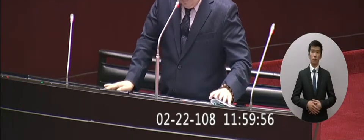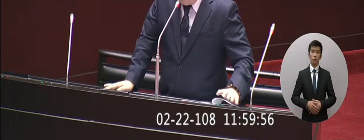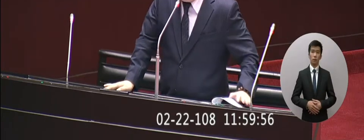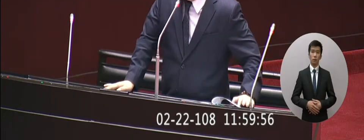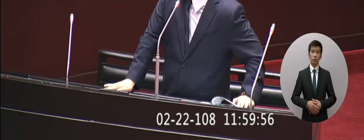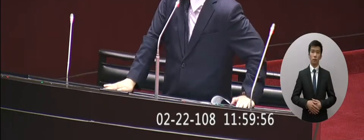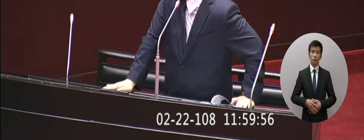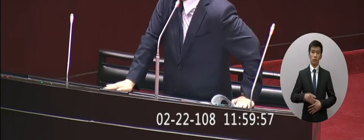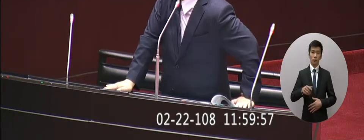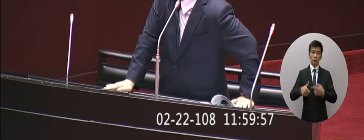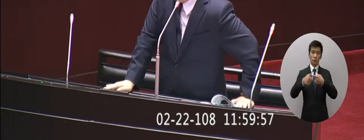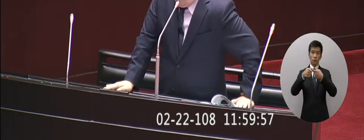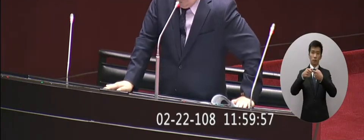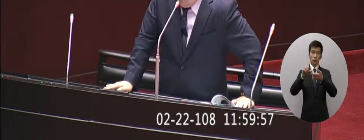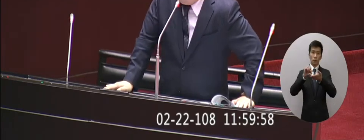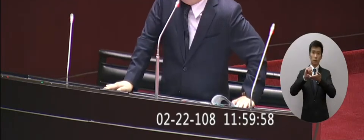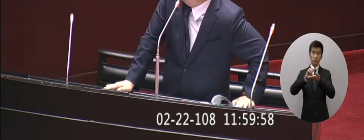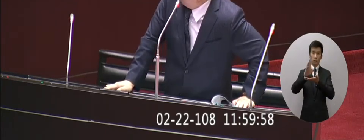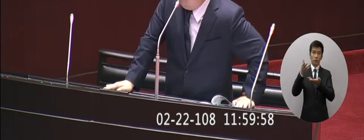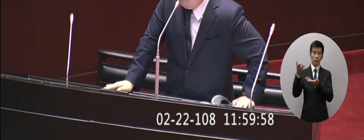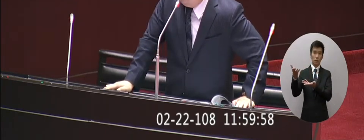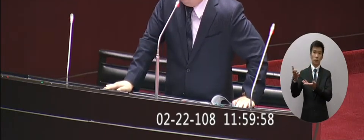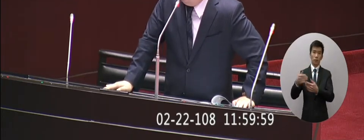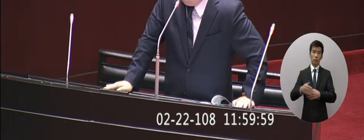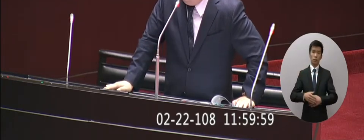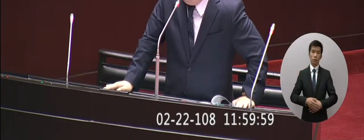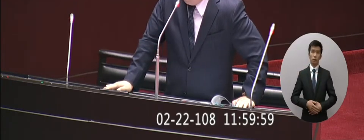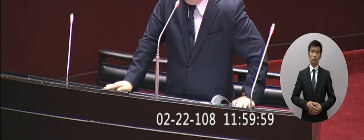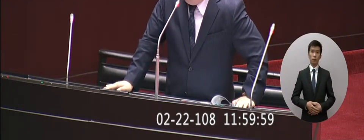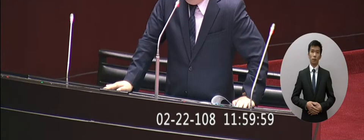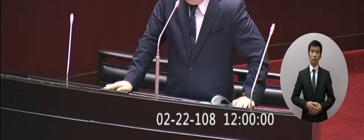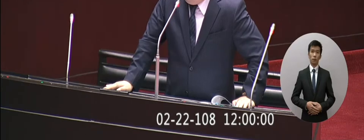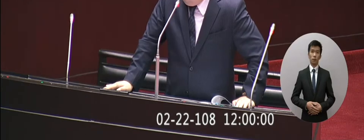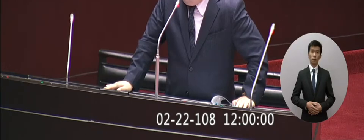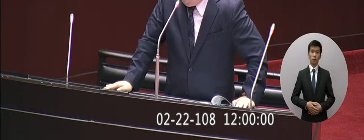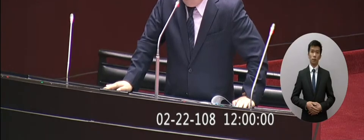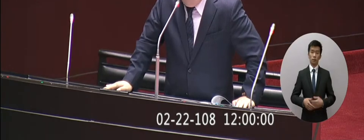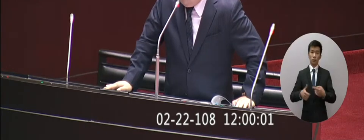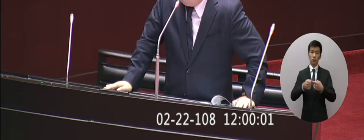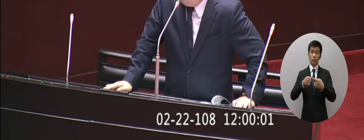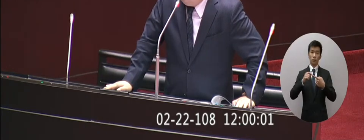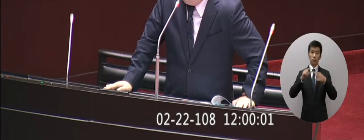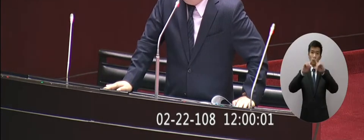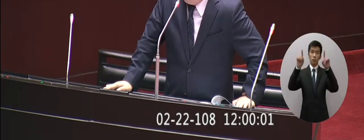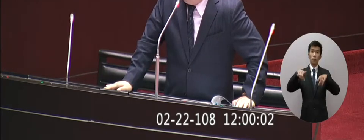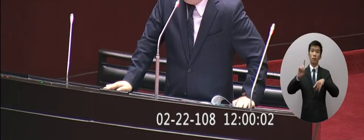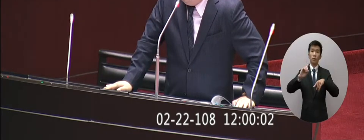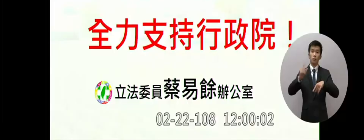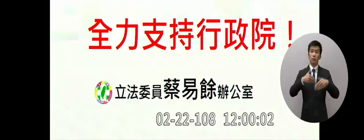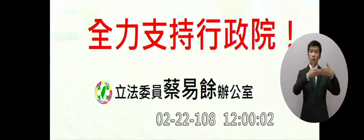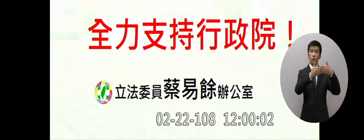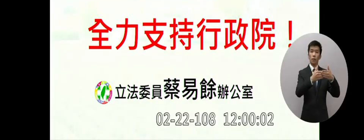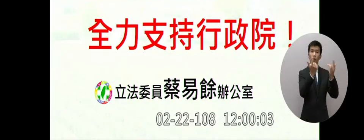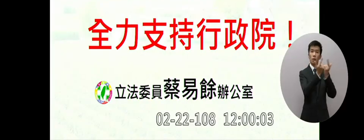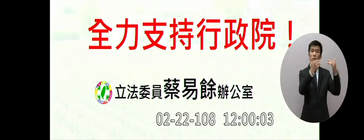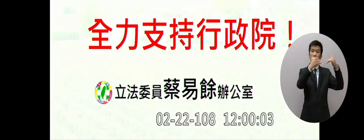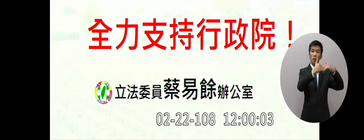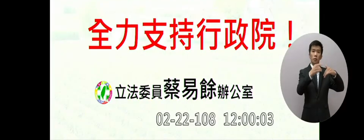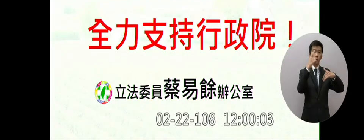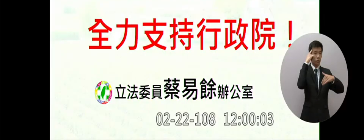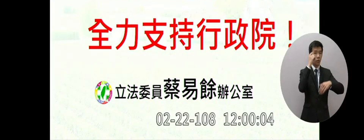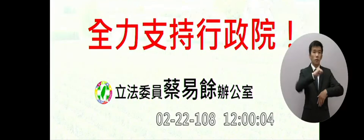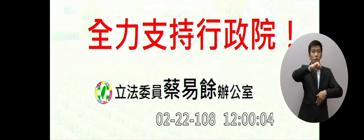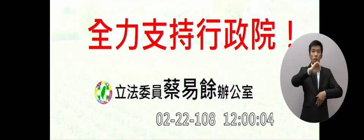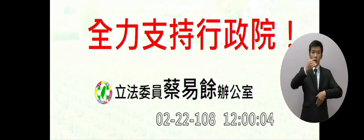先放第一页？好，第一页就是说，不顾北京反对，我们全力要支持行政